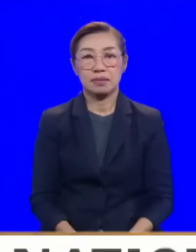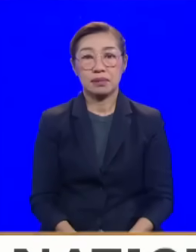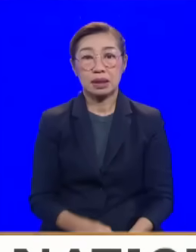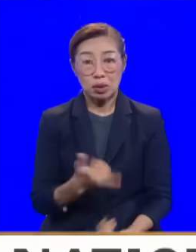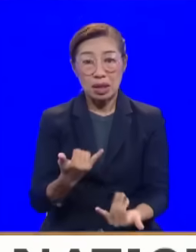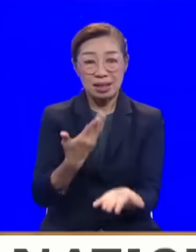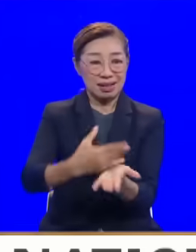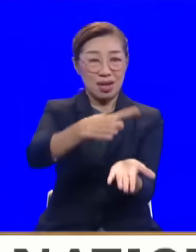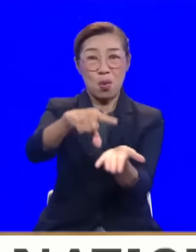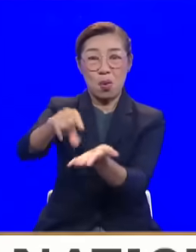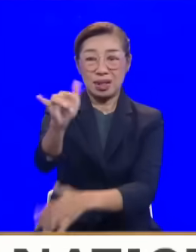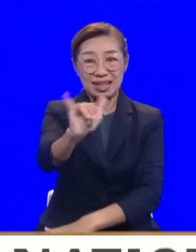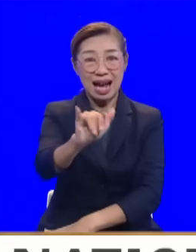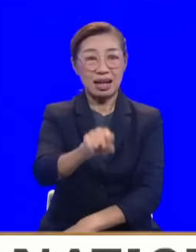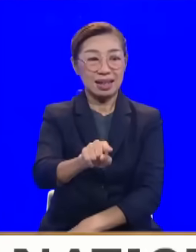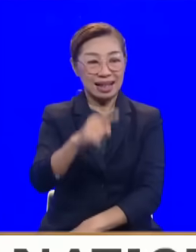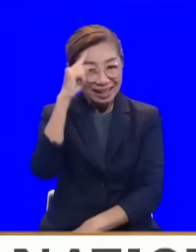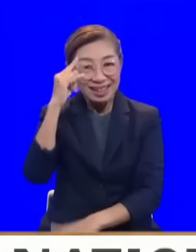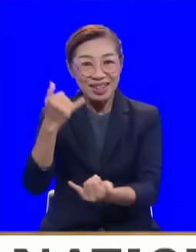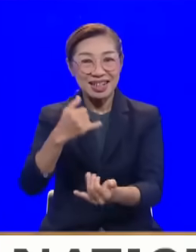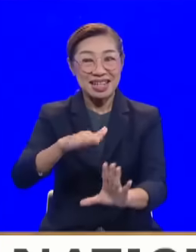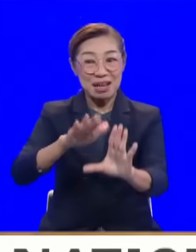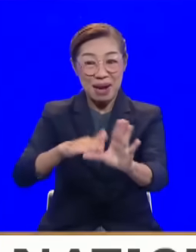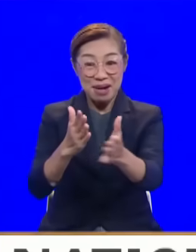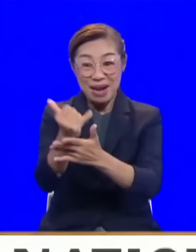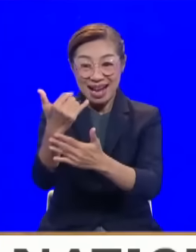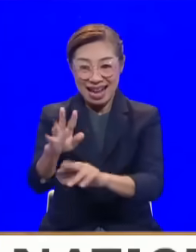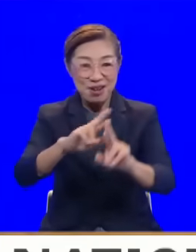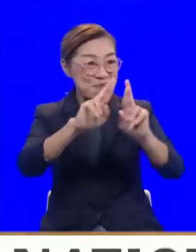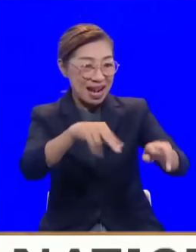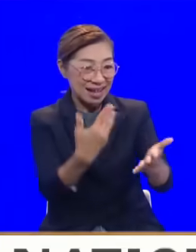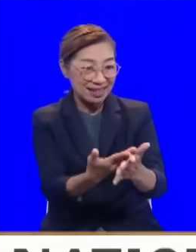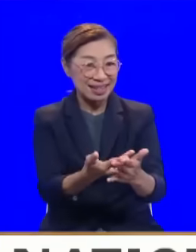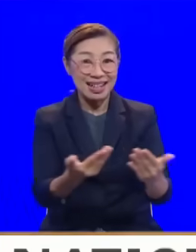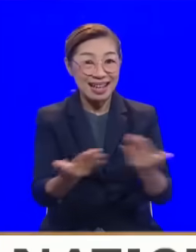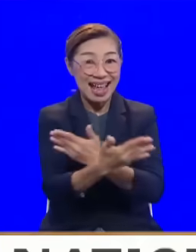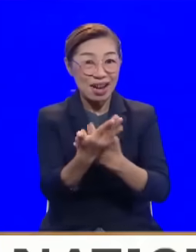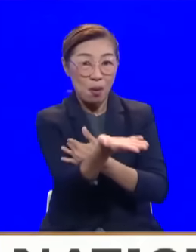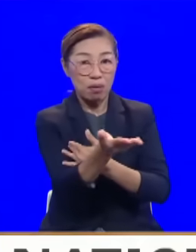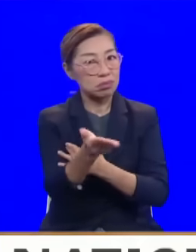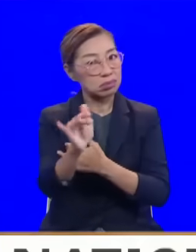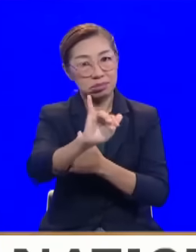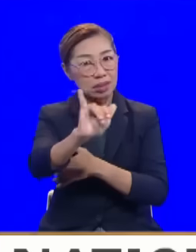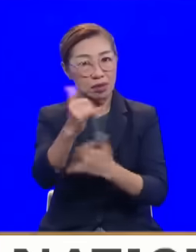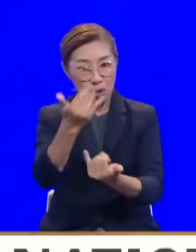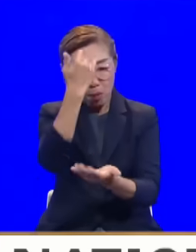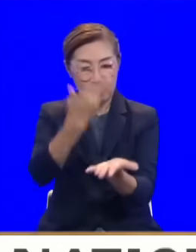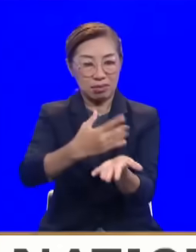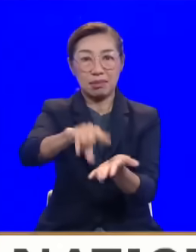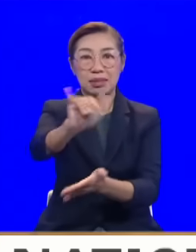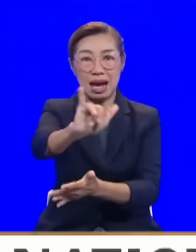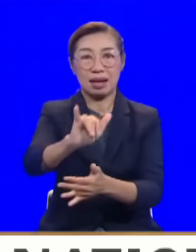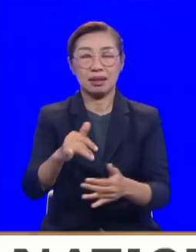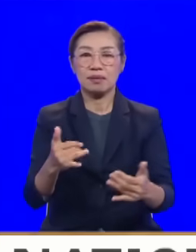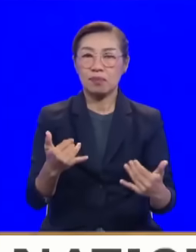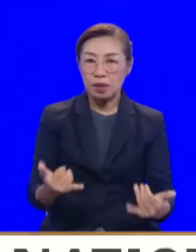ครับแลกไม่ได้ครับตอนนี้เงินยังไม่มีครับอันนี้เป็นไปไม่ได้ครับก็เราก็ติดตามอย่างใกล้ชิดนะครับกระบวนการที่บอก